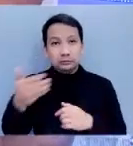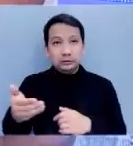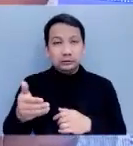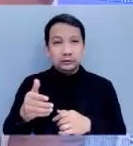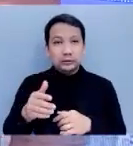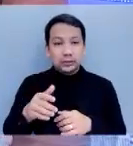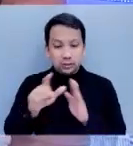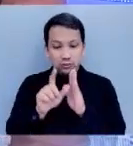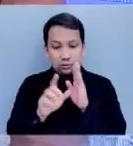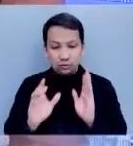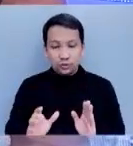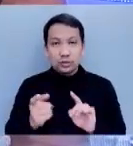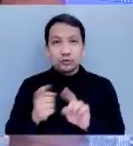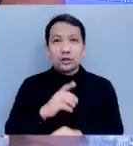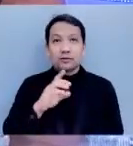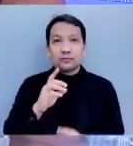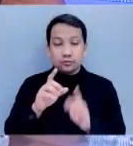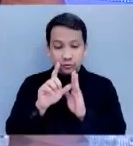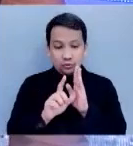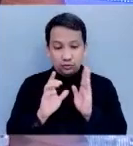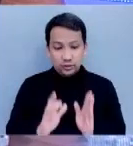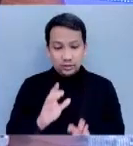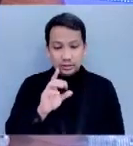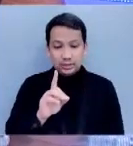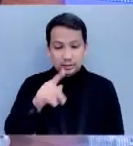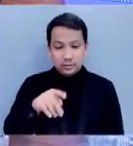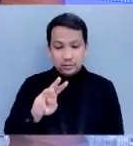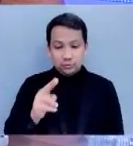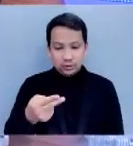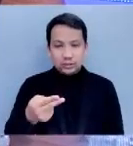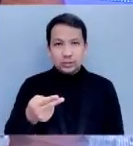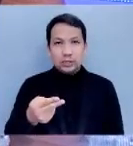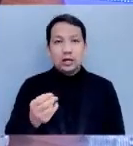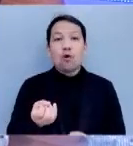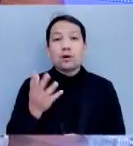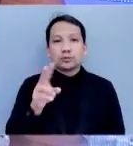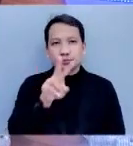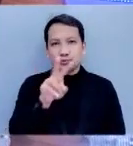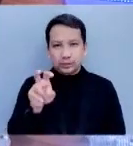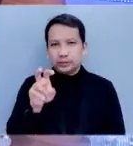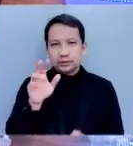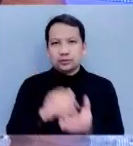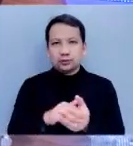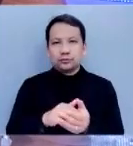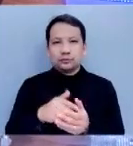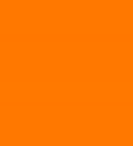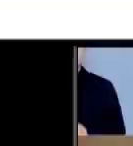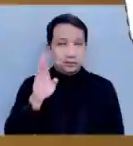ng DPWH. Ang reward money, 200,000 pesos. Nasa frontline ng balitang yan, si Brian